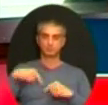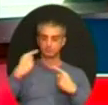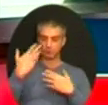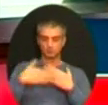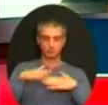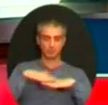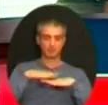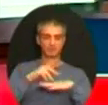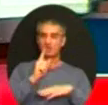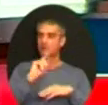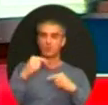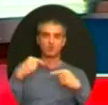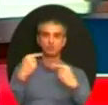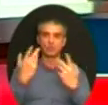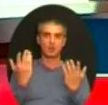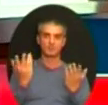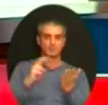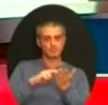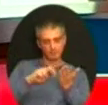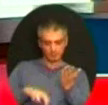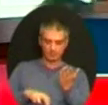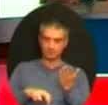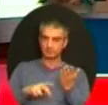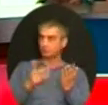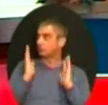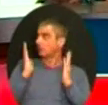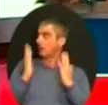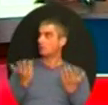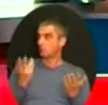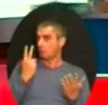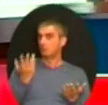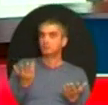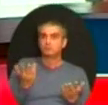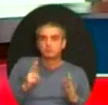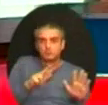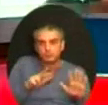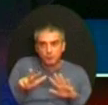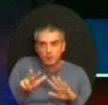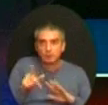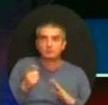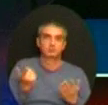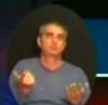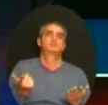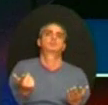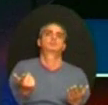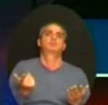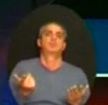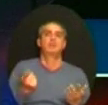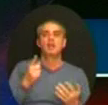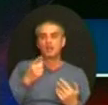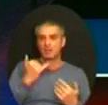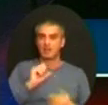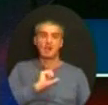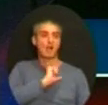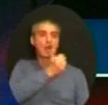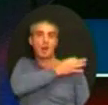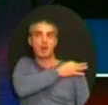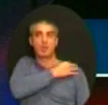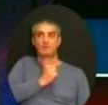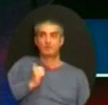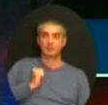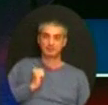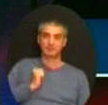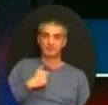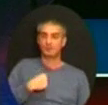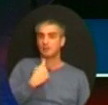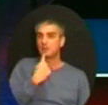סיום תפקידך, אפילו לא מיום פרישתך. שזה חמור, דרך אגב. 8 חודשים. במקרה הזה זה חמור, לא? אתה אלוף בצבא.